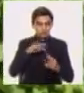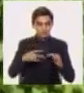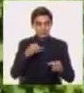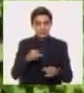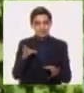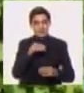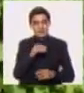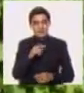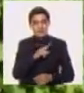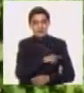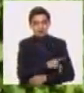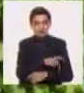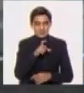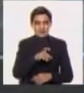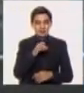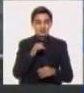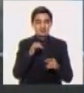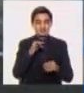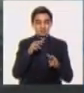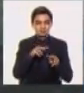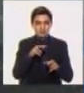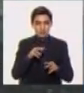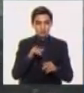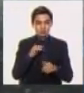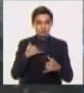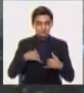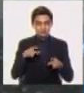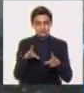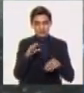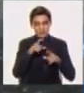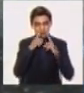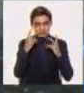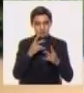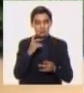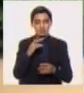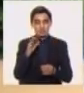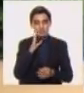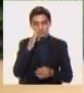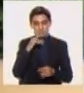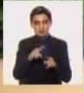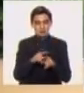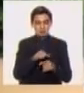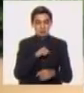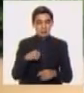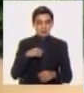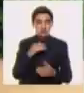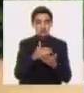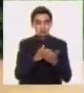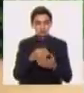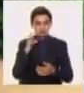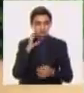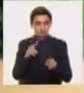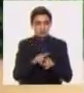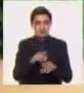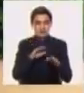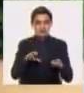де міндетті түрде бетпердемен жүруі тиіс. Бірақ ата-аналардың бәрі бірдей маска режимін сақтамайтын сияқты. Даже если бы садики не работали. Балаларымыз